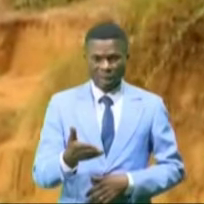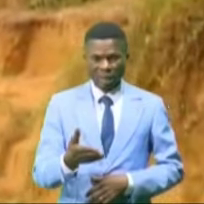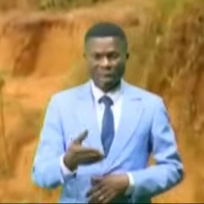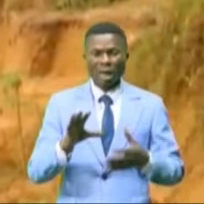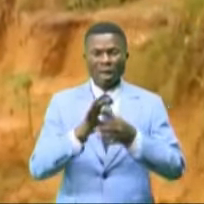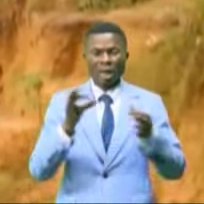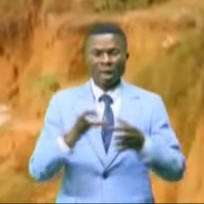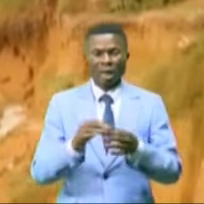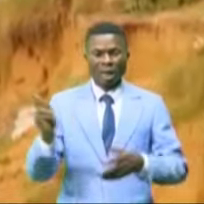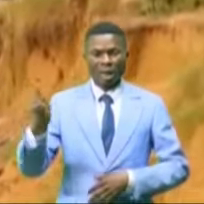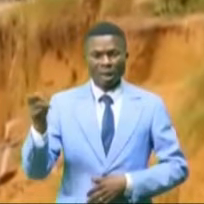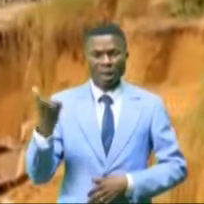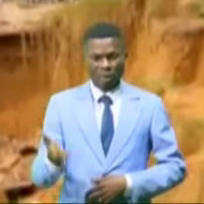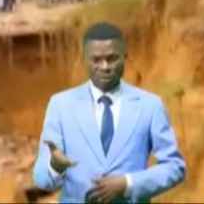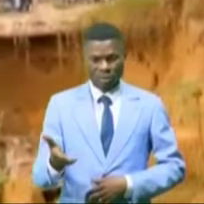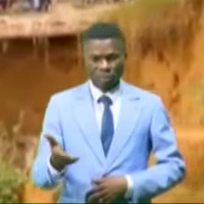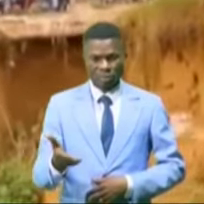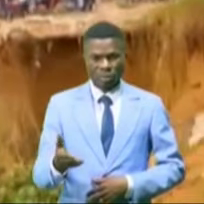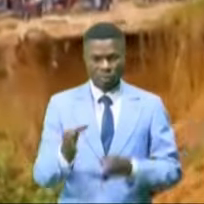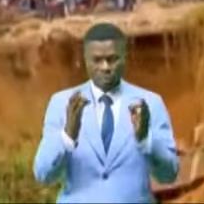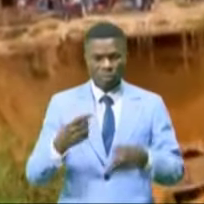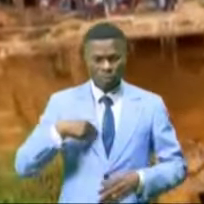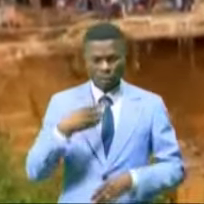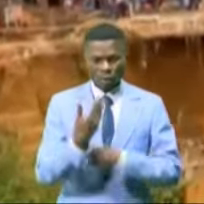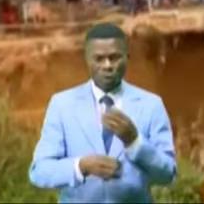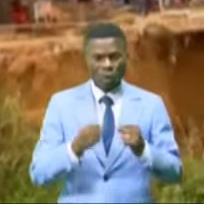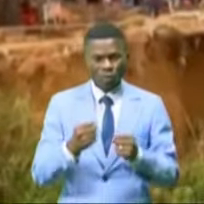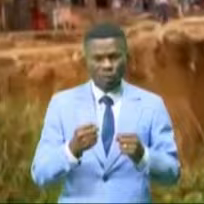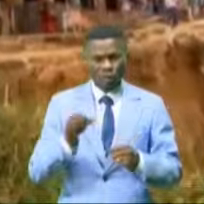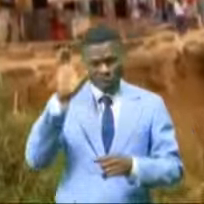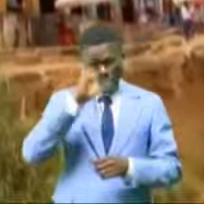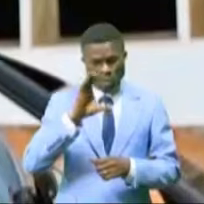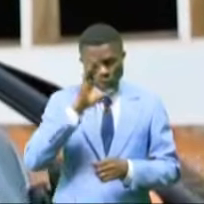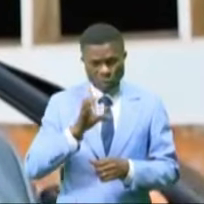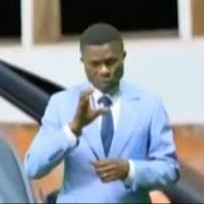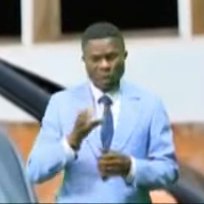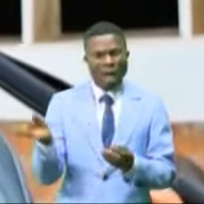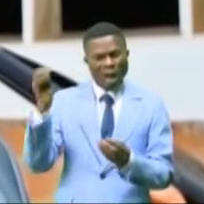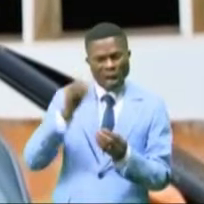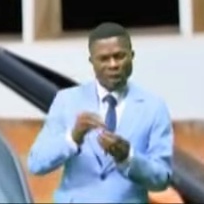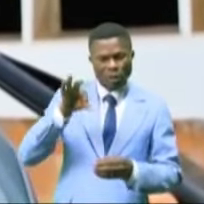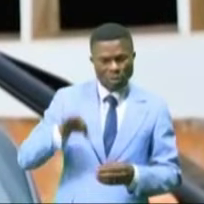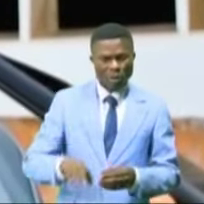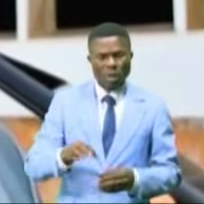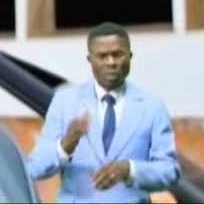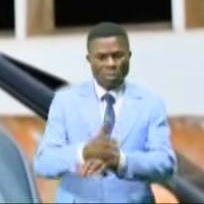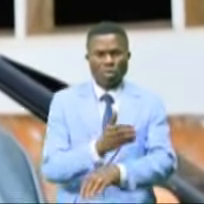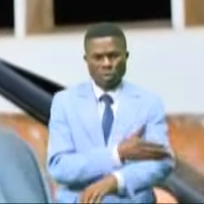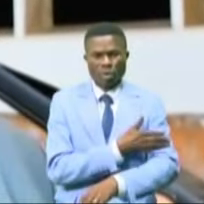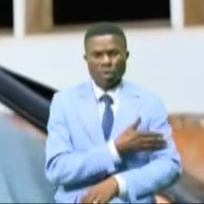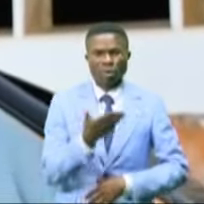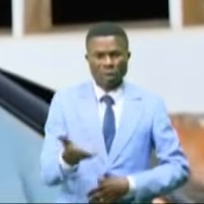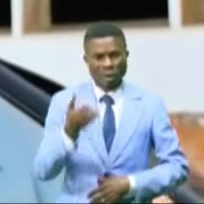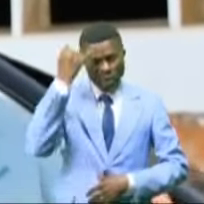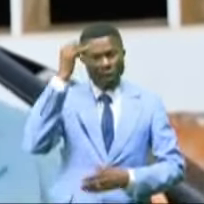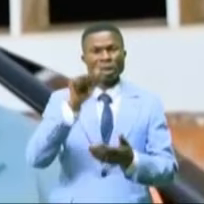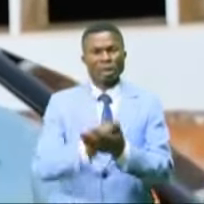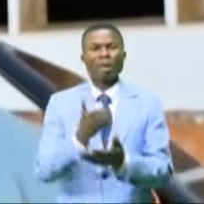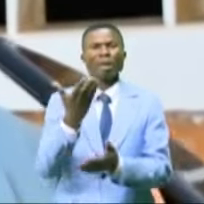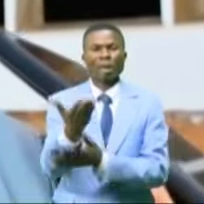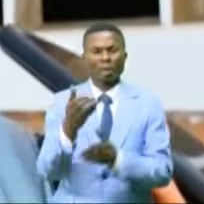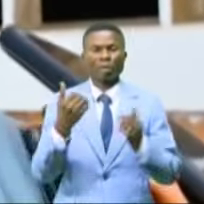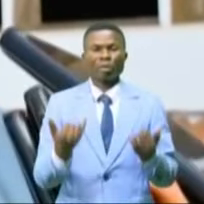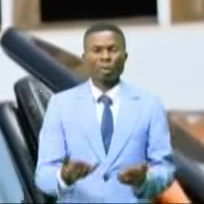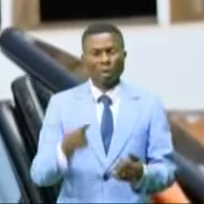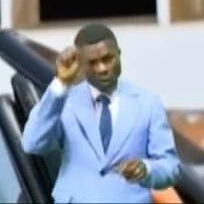adage du Kasaï. Alors nous devons faire partout le moyen pour ajouter encore un plus, aller de l'avant. C'est dans ce sens que je demande maintenant